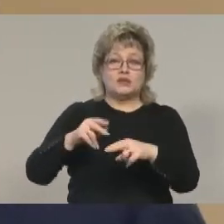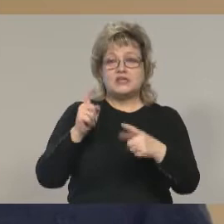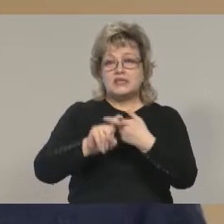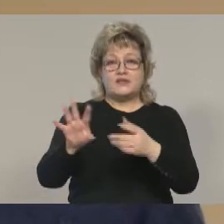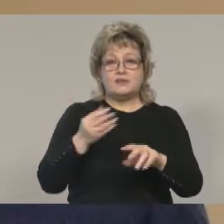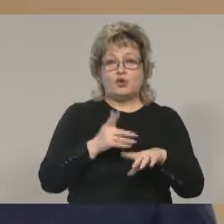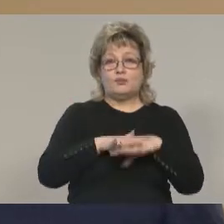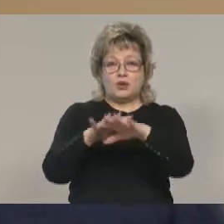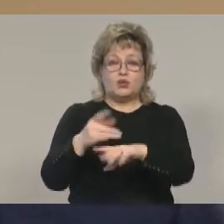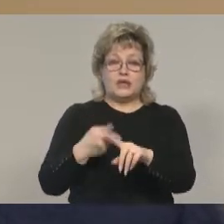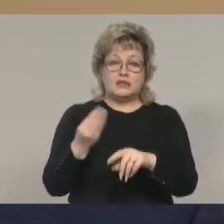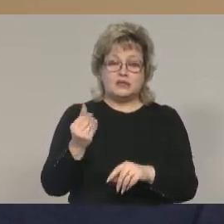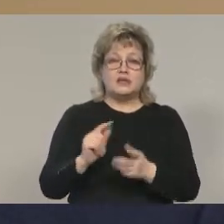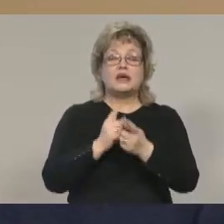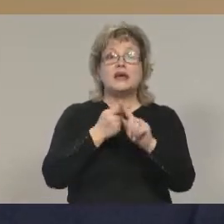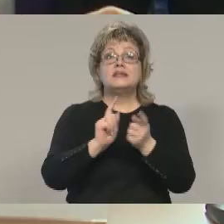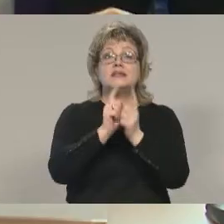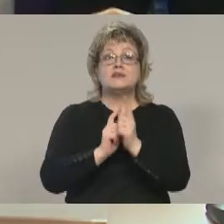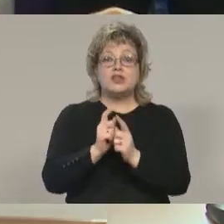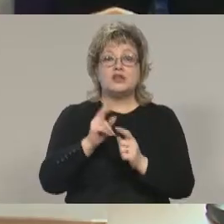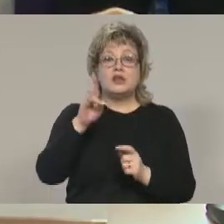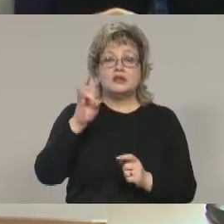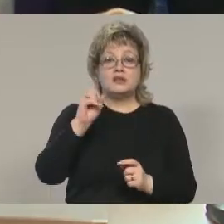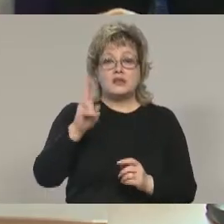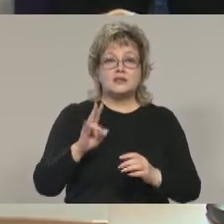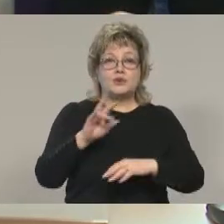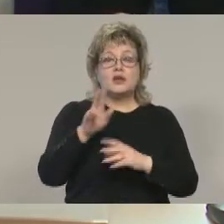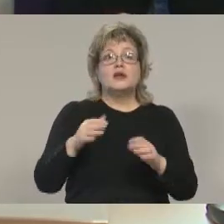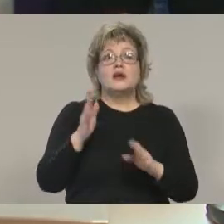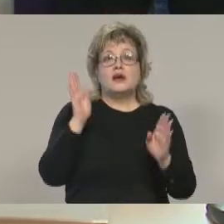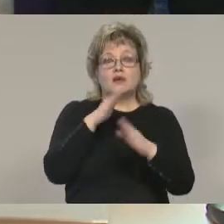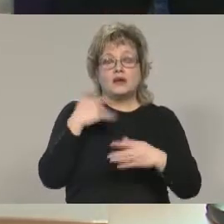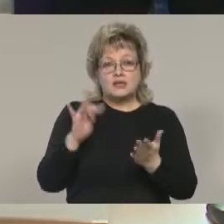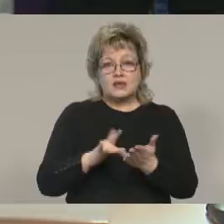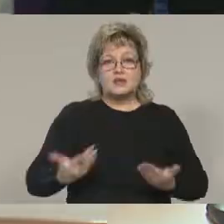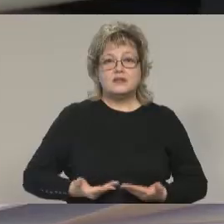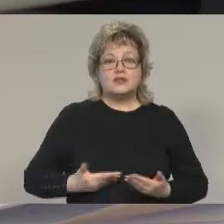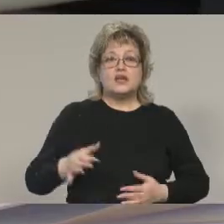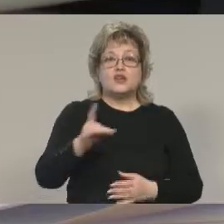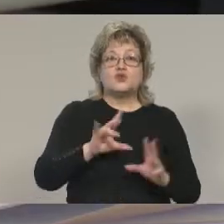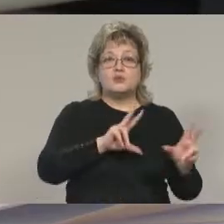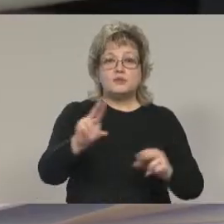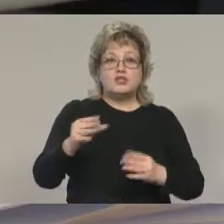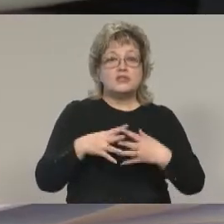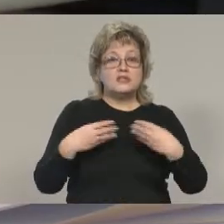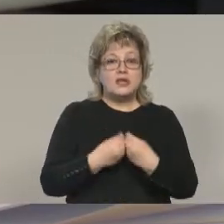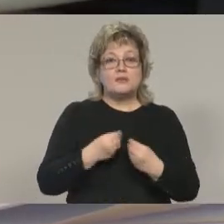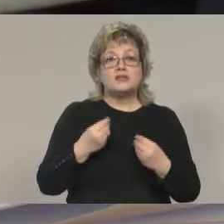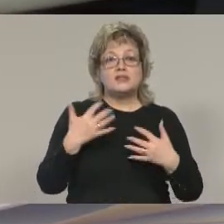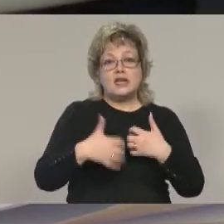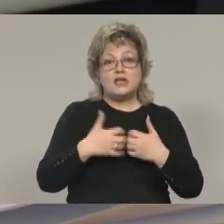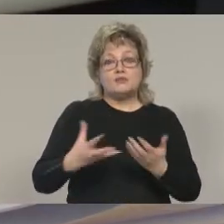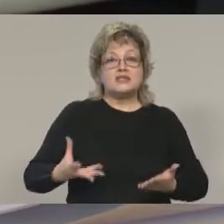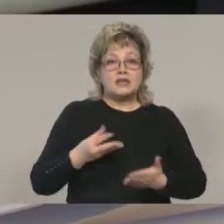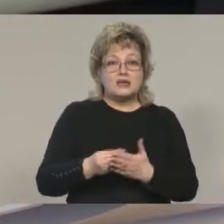банк. Эти изменения – часть нацпроекта «Жилье и городская среда». Регионам поручили обеспечить жильем семьи со средним